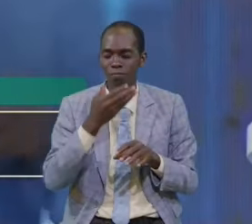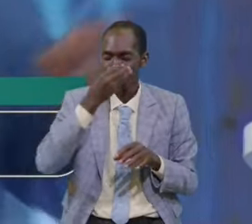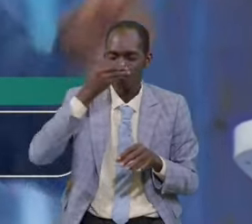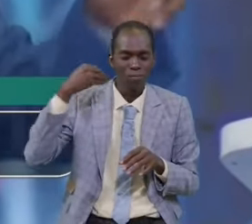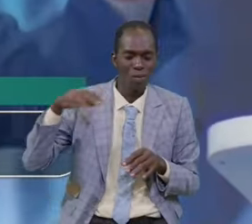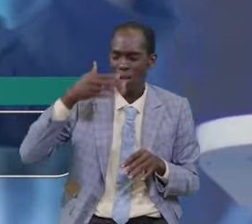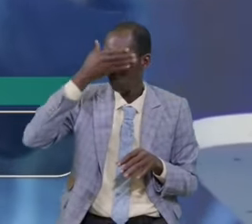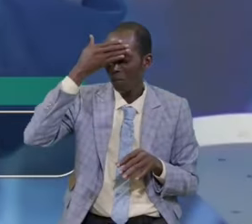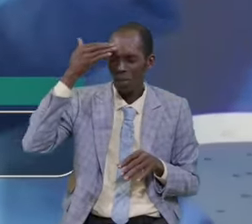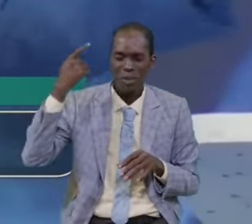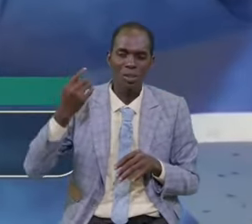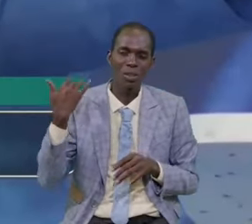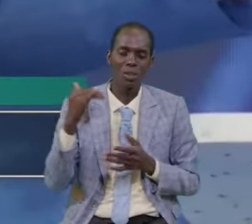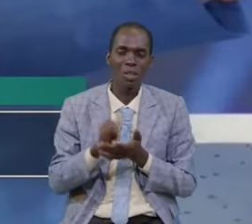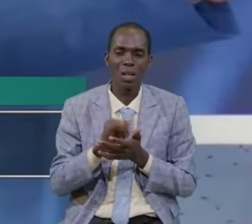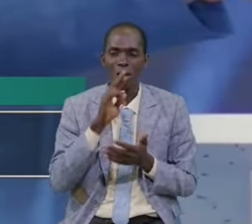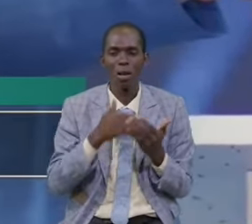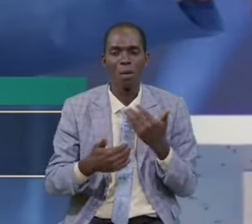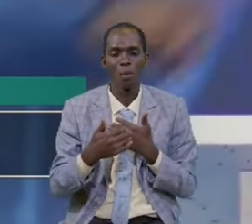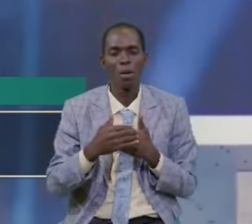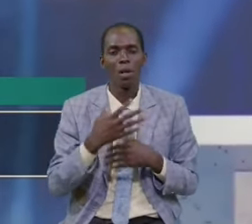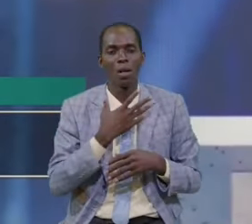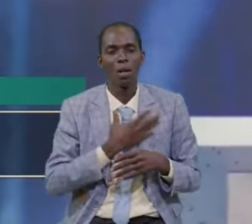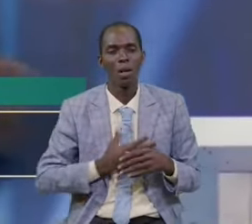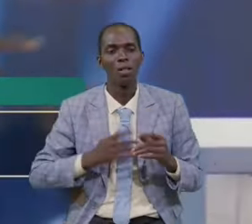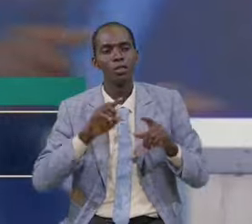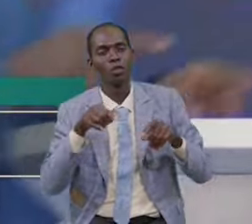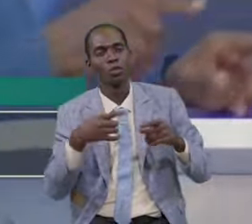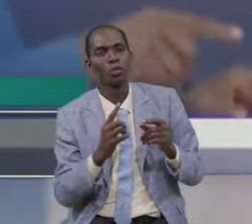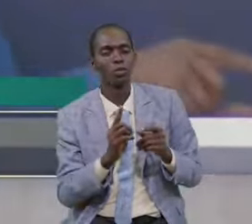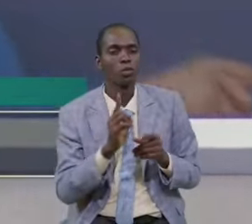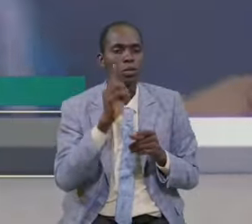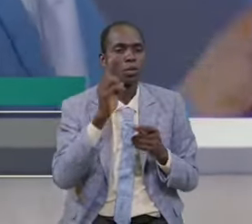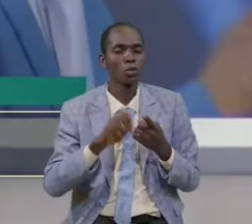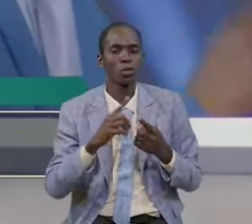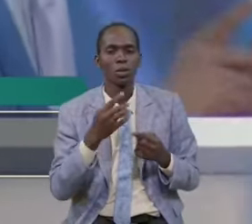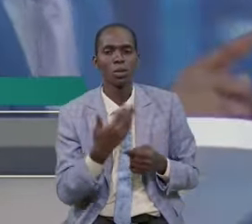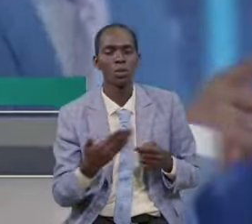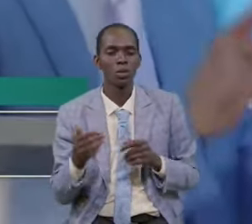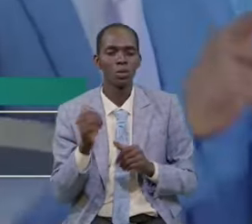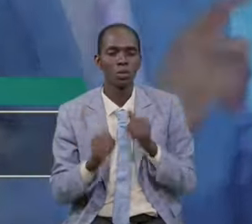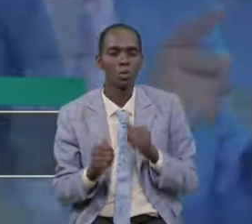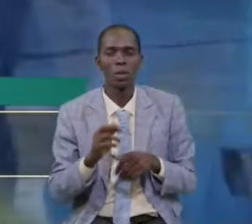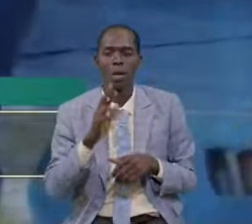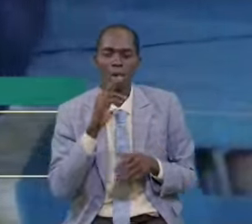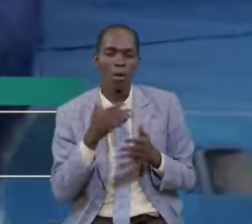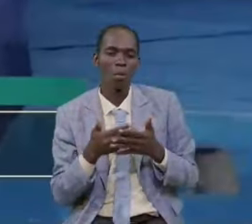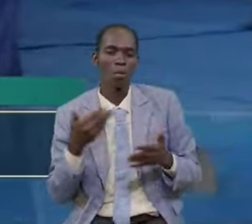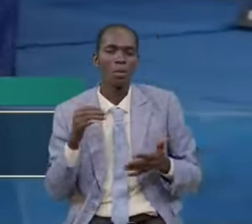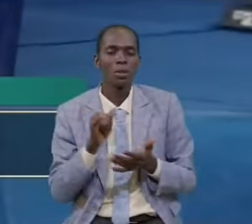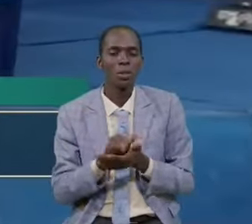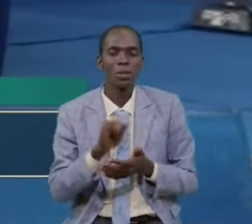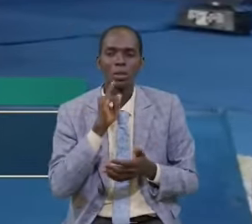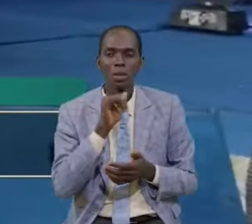en arrière et me portant vers ce qui est en avant. Ça c'est un homme